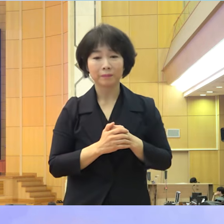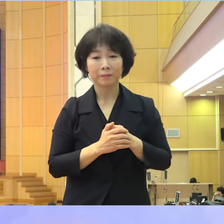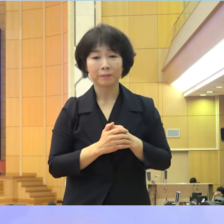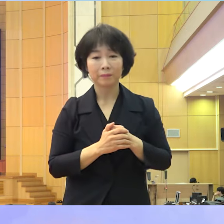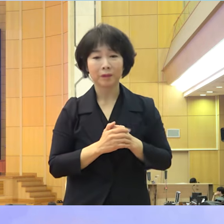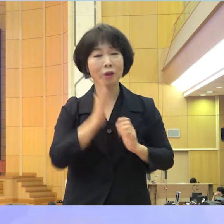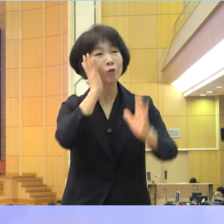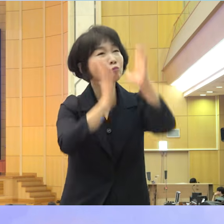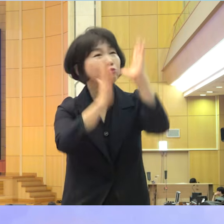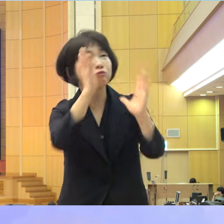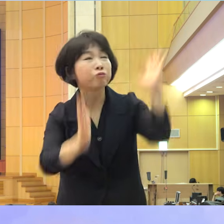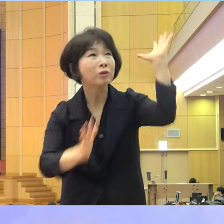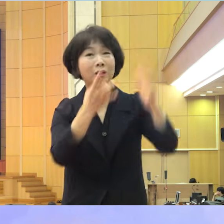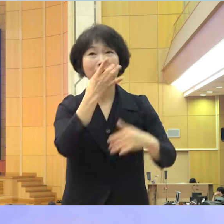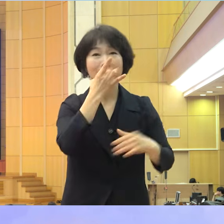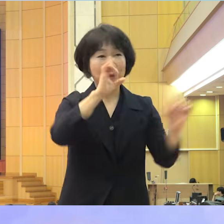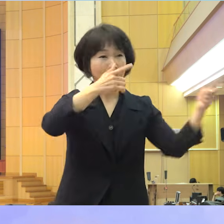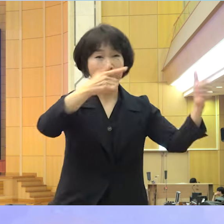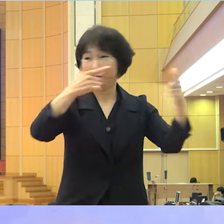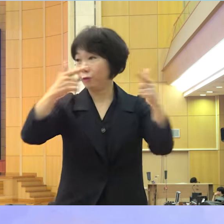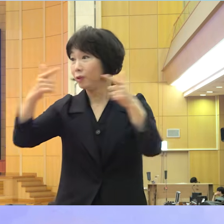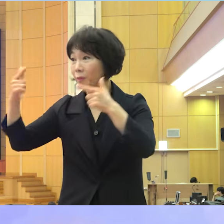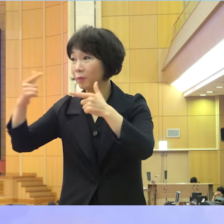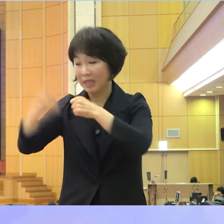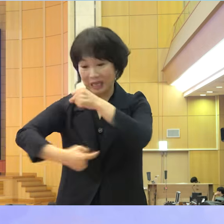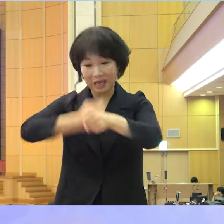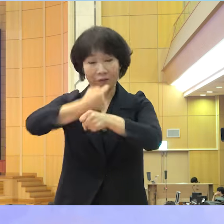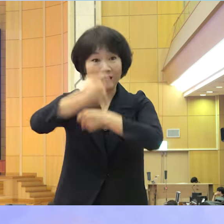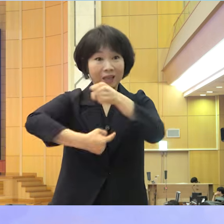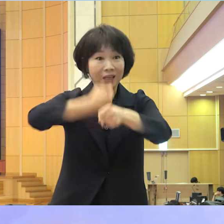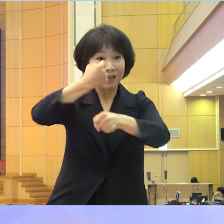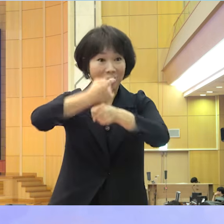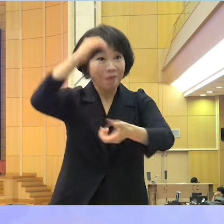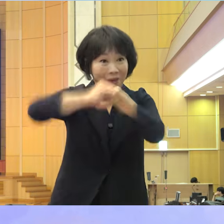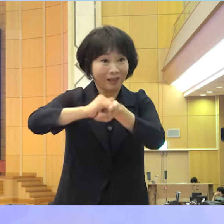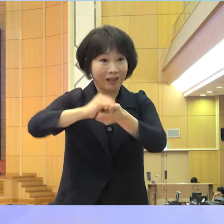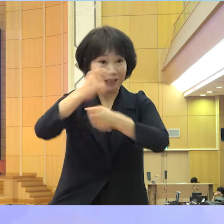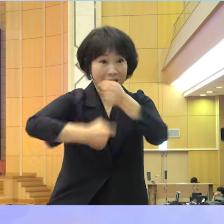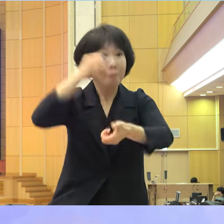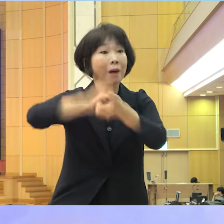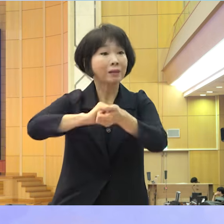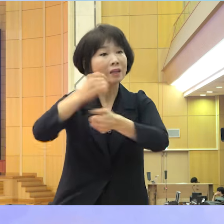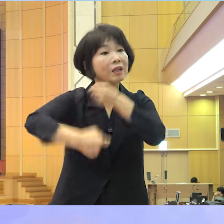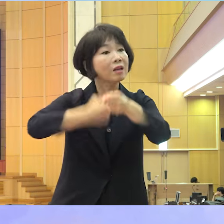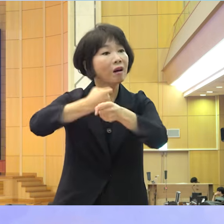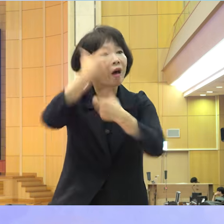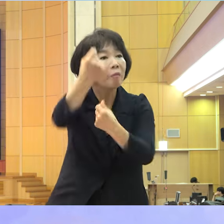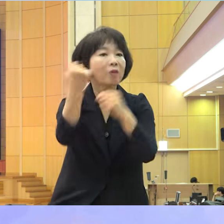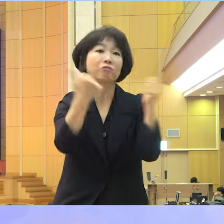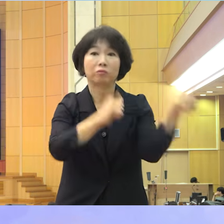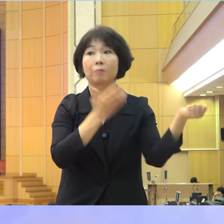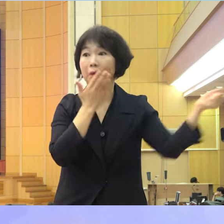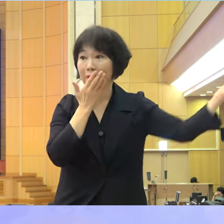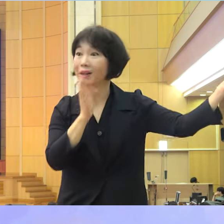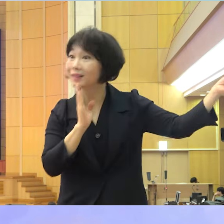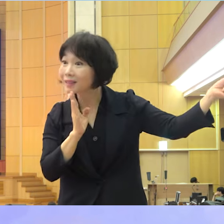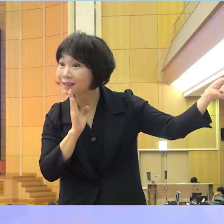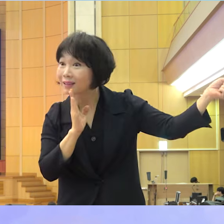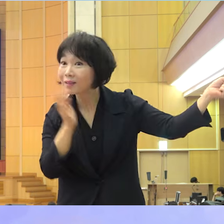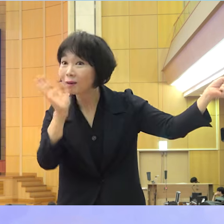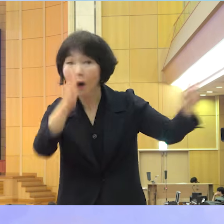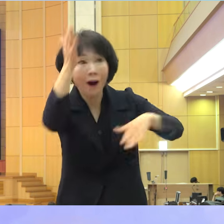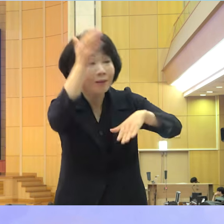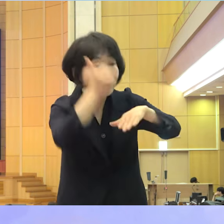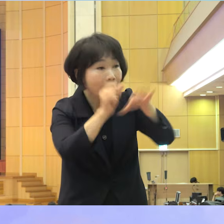어떤 풀이라든지 곡식은 1년생입니다. 1년생. 1년 살다가 죽는 것 같지만